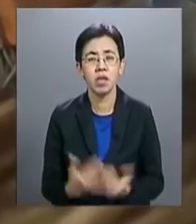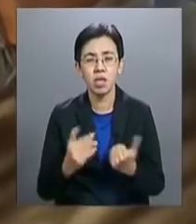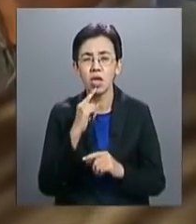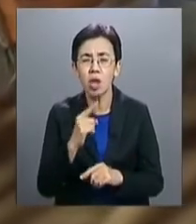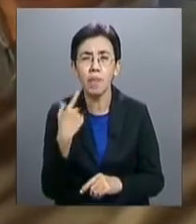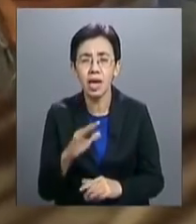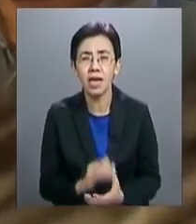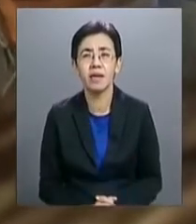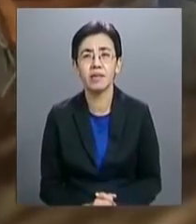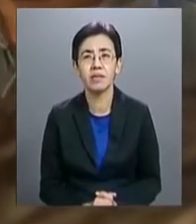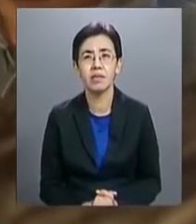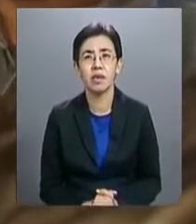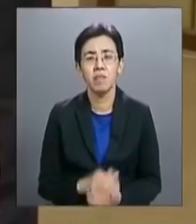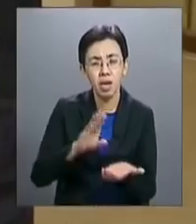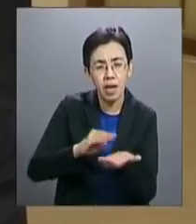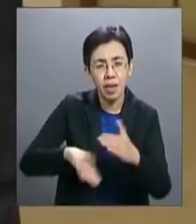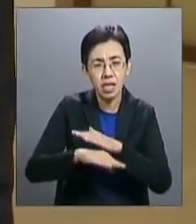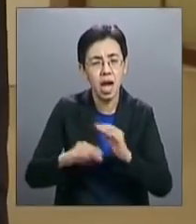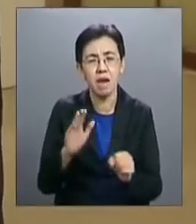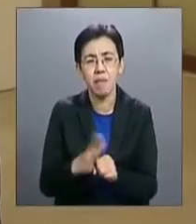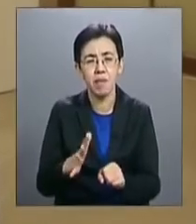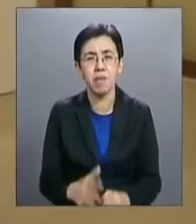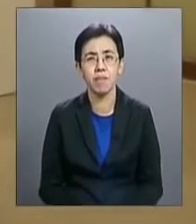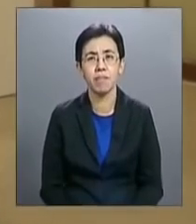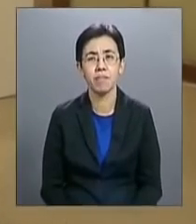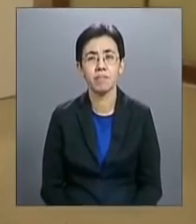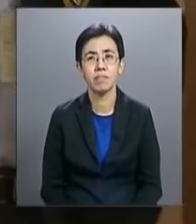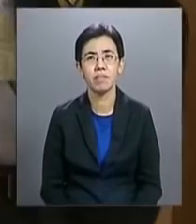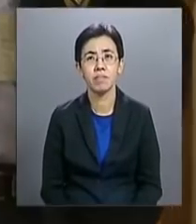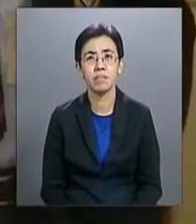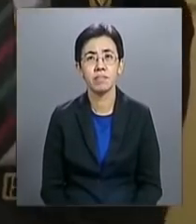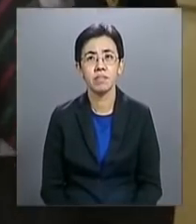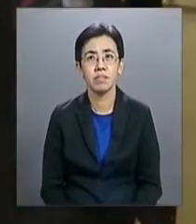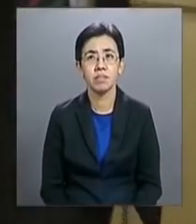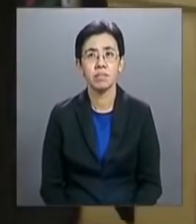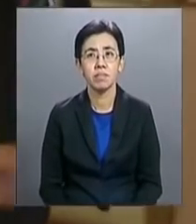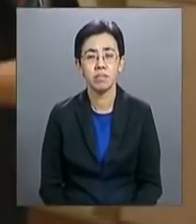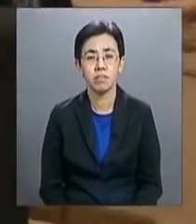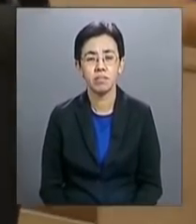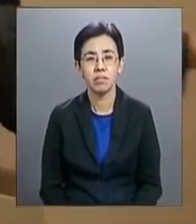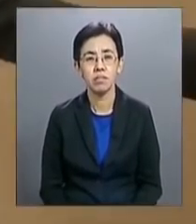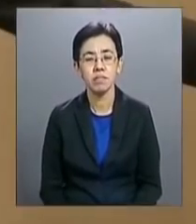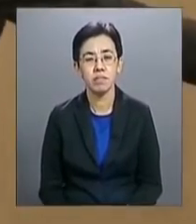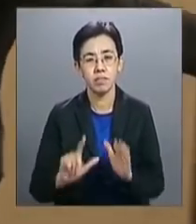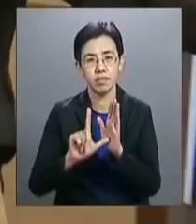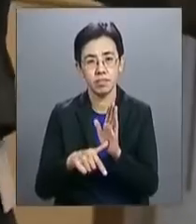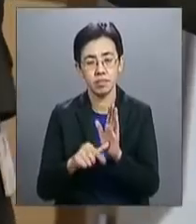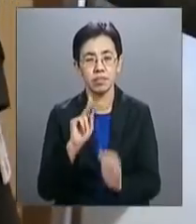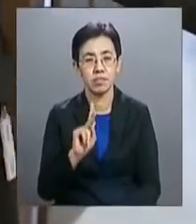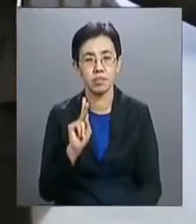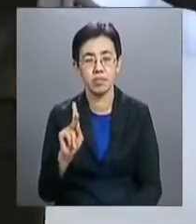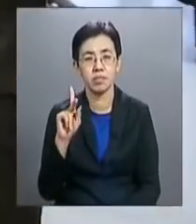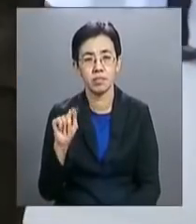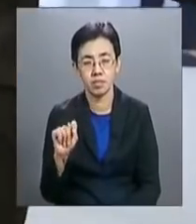ราะข้อที่จริงมันไม่เพียงพอครับ ขณะที่พันตำรวจเอกจรุงวิทย์ภูมิมาเลขาธิการกกต.